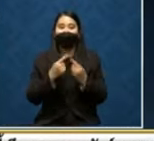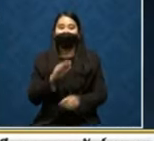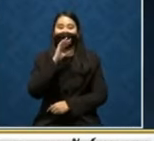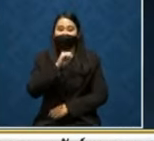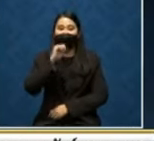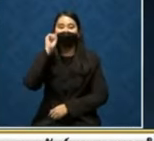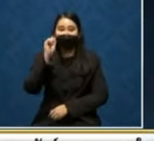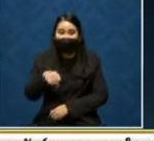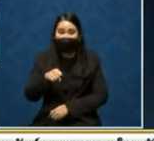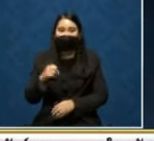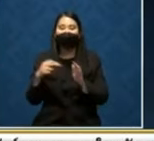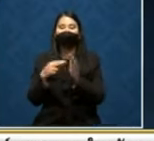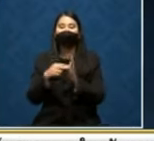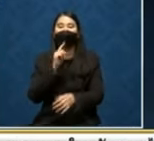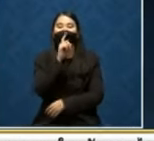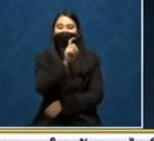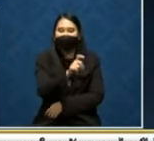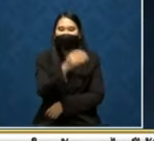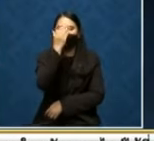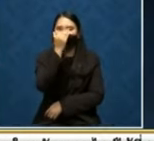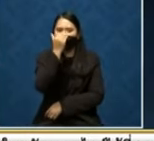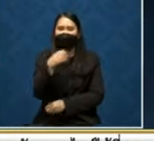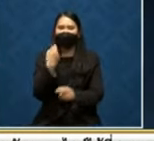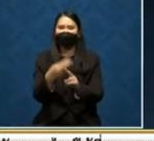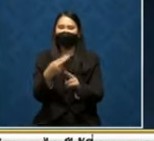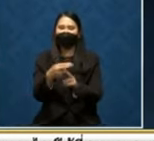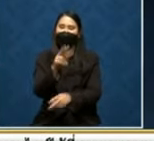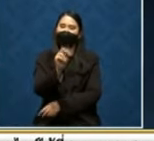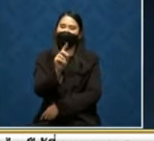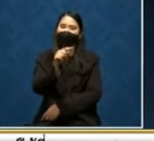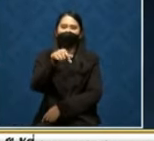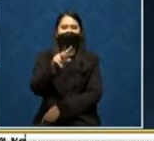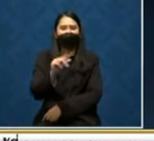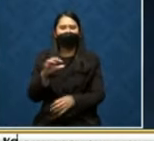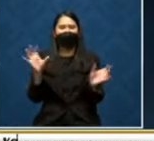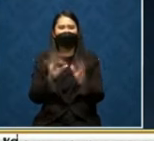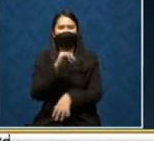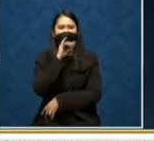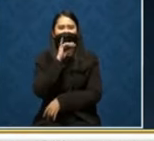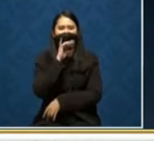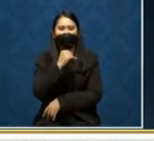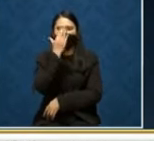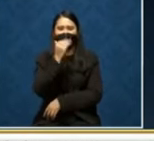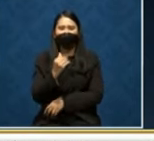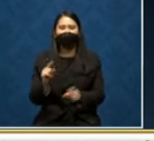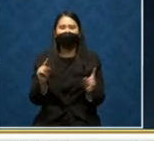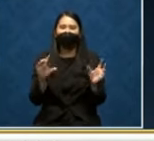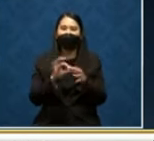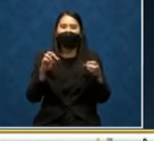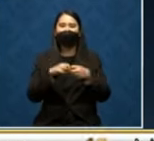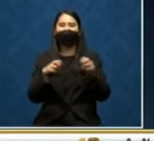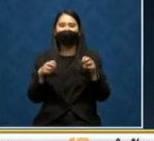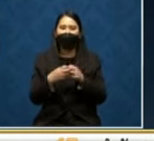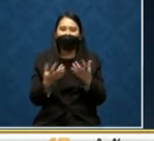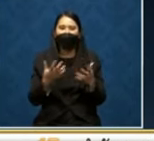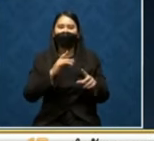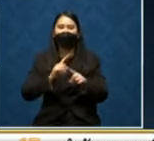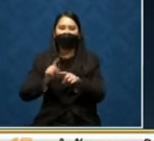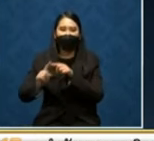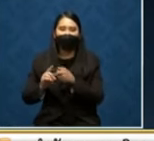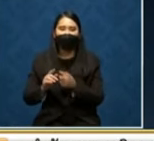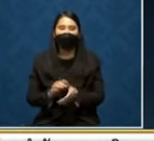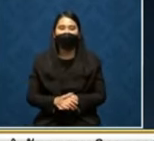ใช่ผมก็เลยตั้งสำคัญถามว่าทำไมคนชื่อนี้จะวนเวียนอยู่แต่กับเรื่องสกปรกวนเวียนไปเป็นเรื่องของการเคลียร์เรื่องของการอะไรต่าง